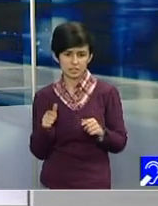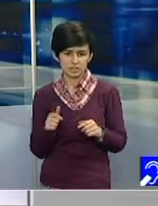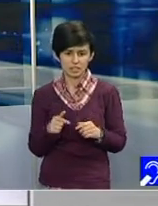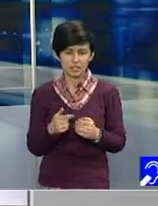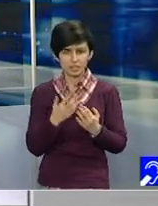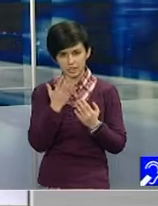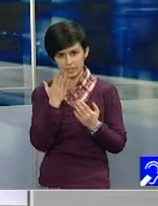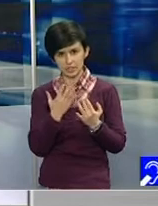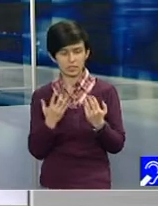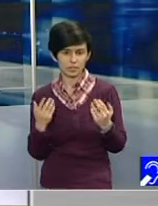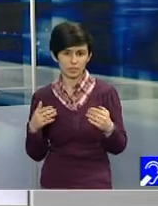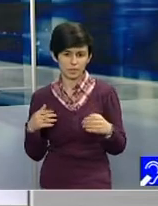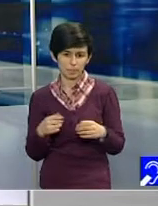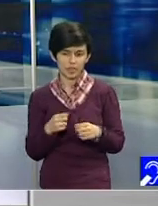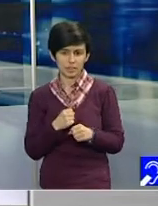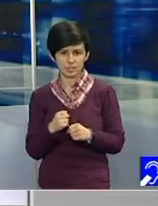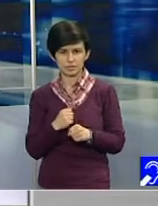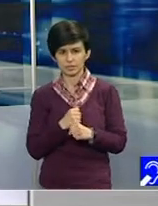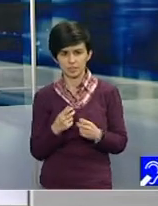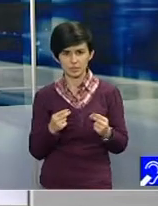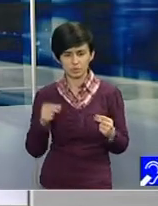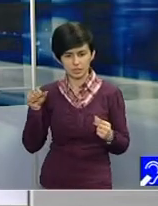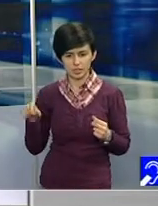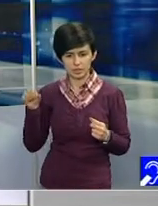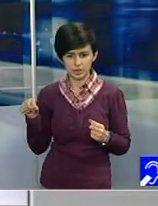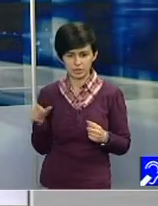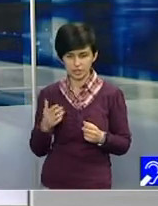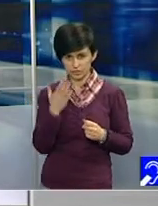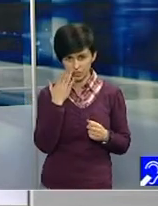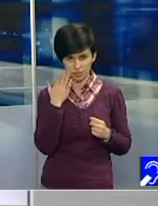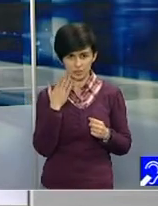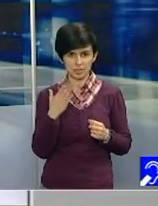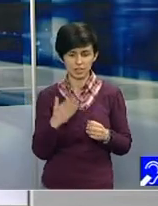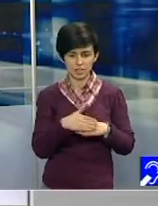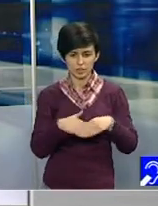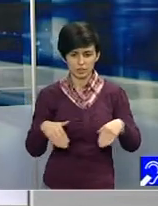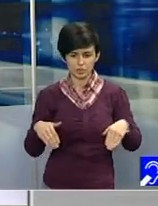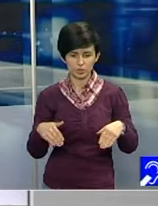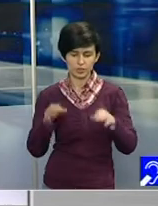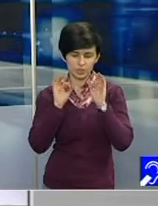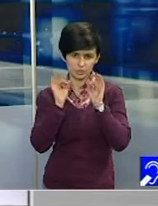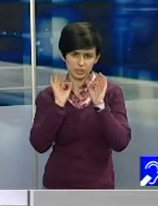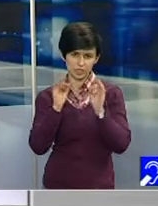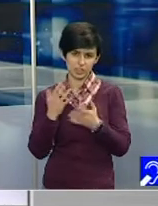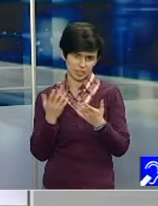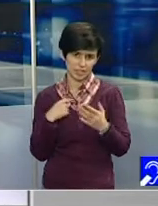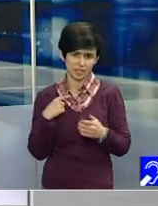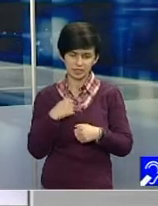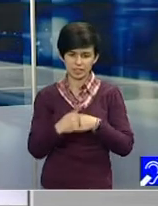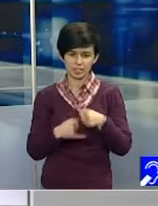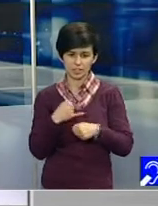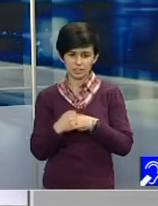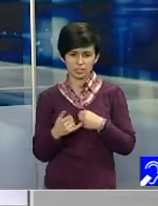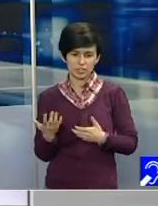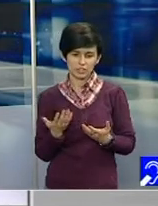bucure de muzică bună, de atmosfera de festival și în fața juriului de specialitate, care e un juriu internațional și care